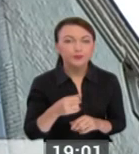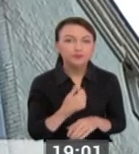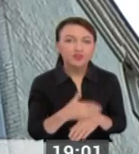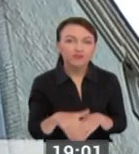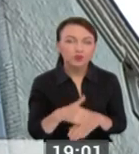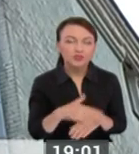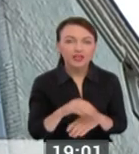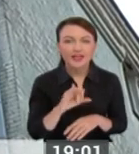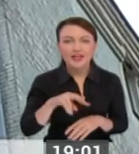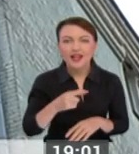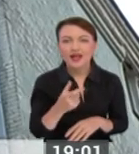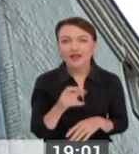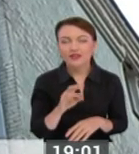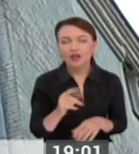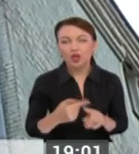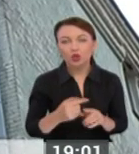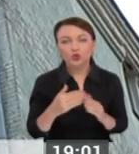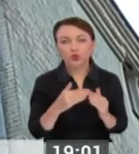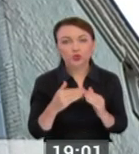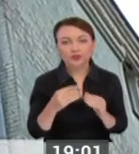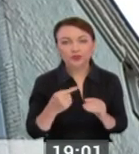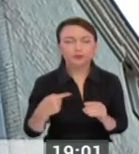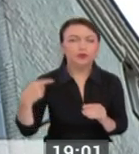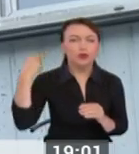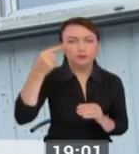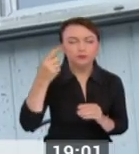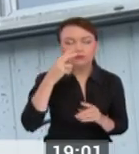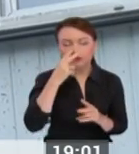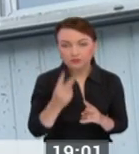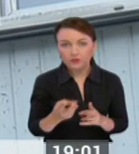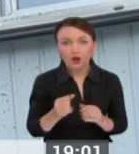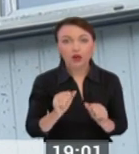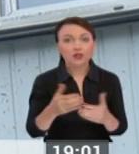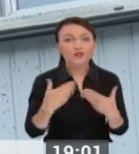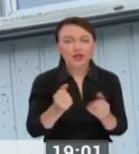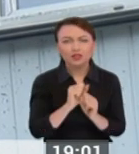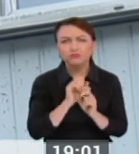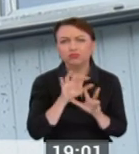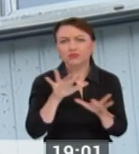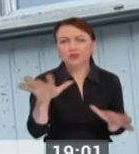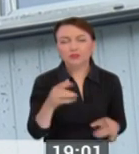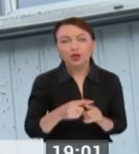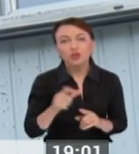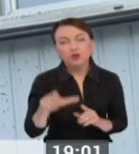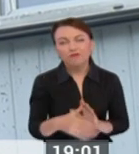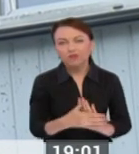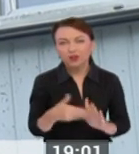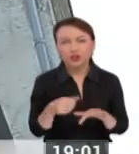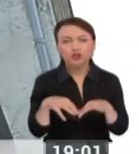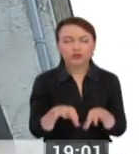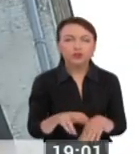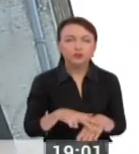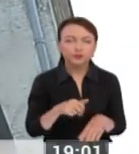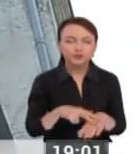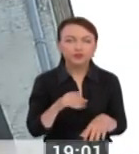Сусід поверхом нижче почув крики зверху, підбіг до дверей, з яких уже валив дим. Чоловік викликав швидку, пожежників та слідчо-оперативну